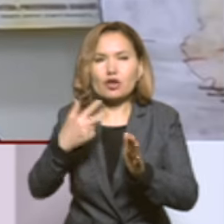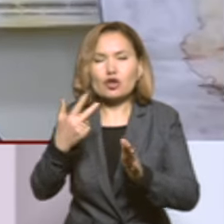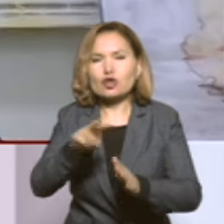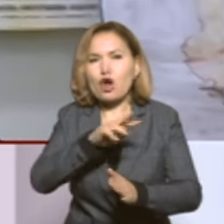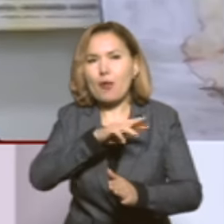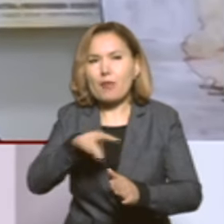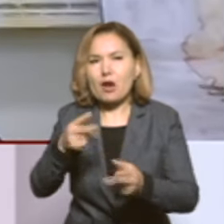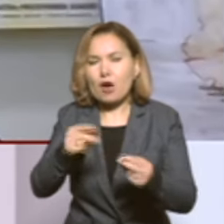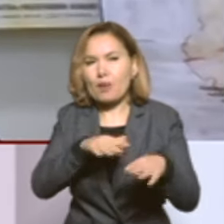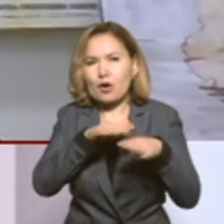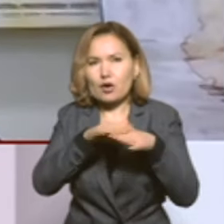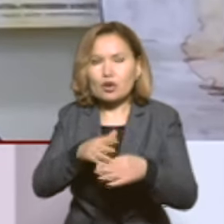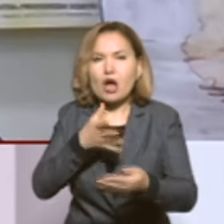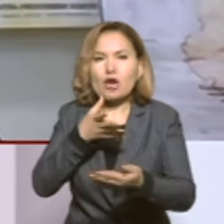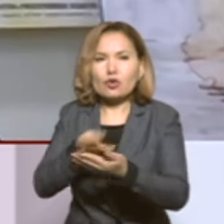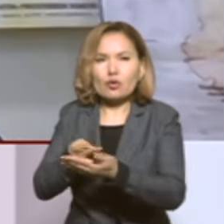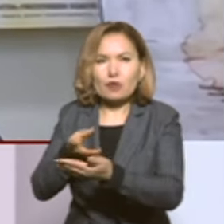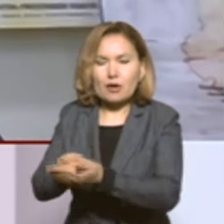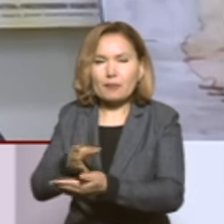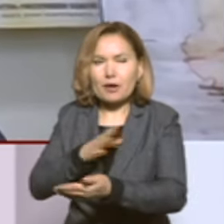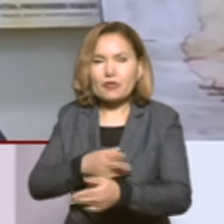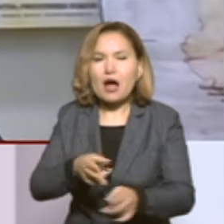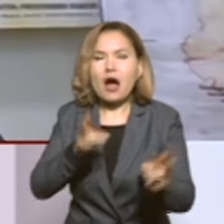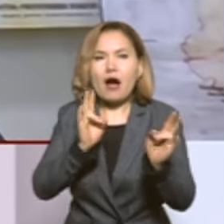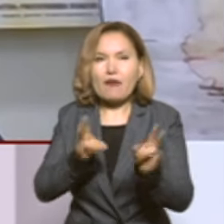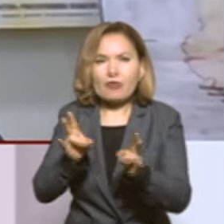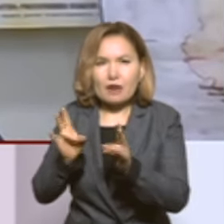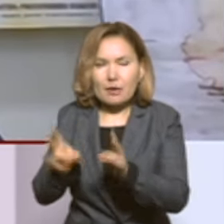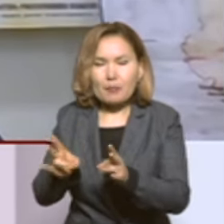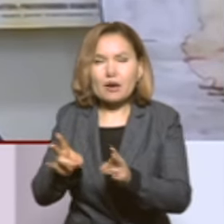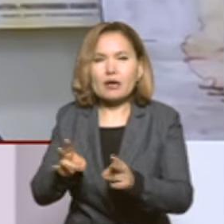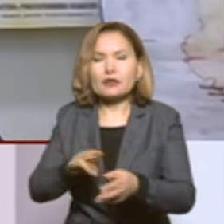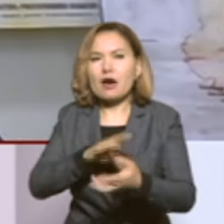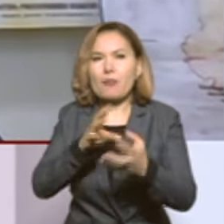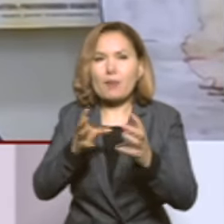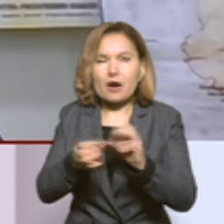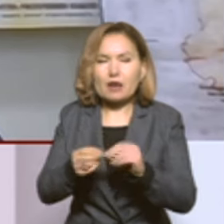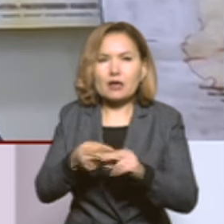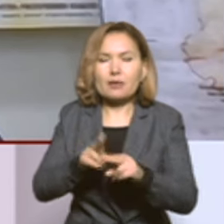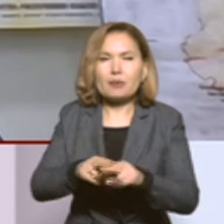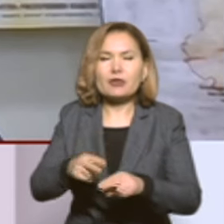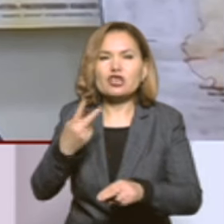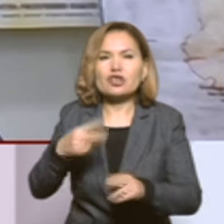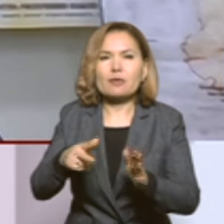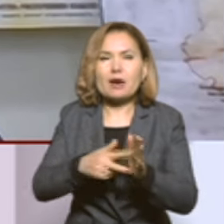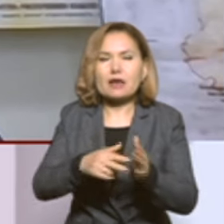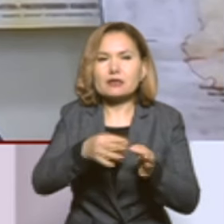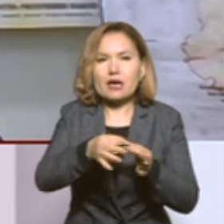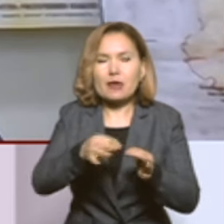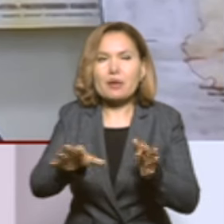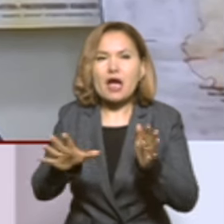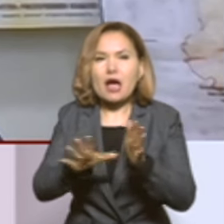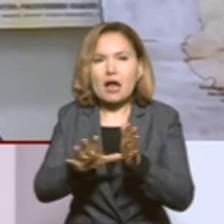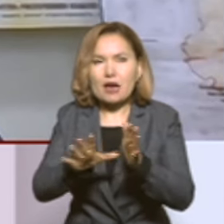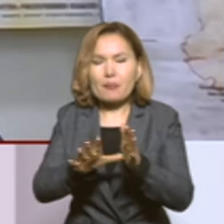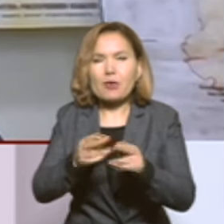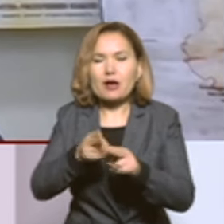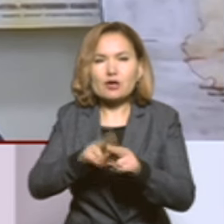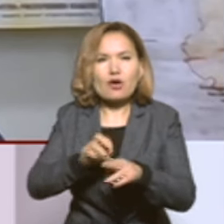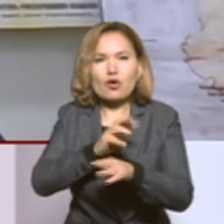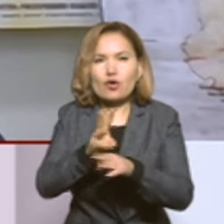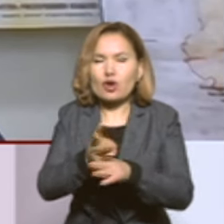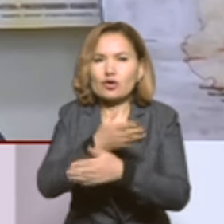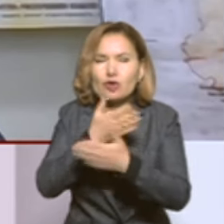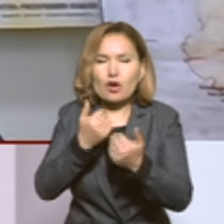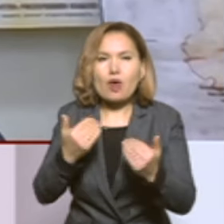107,3 миллион теңге сомасында төленді. Авариялық ажатылу себепті 28 елді мекен электрмен жабдықтаусыз қалып отыр.